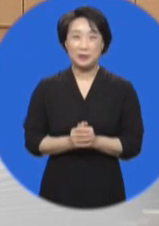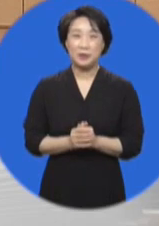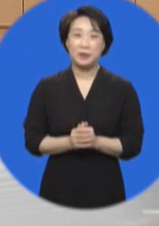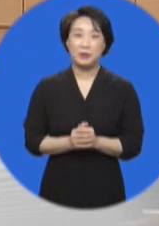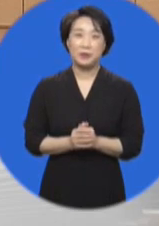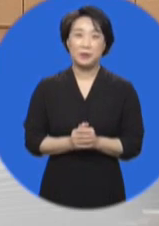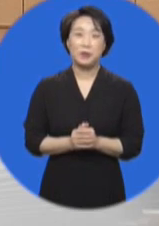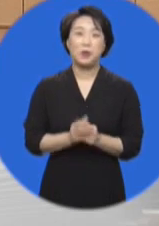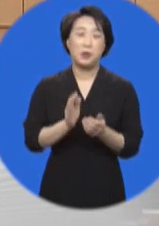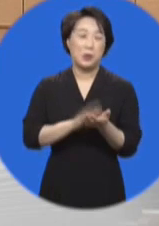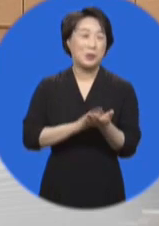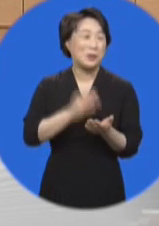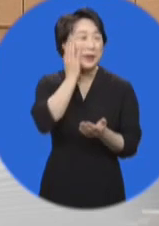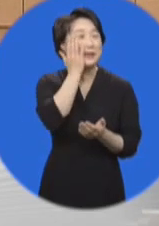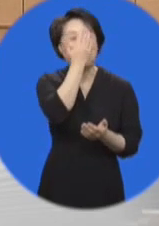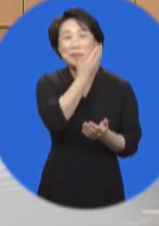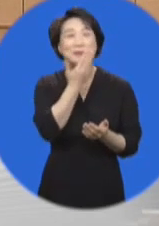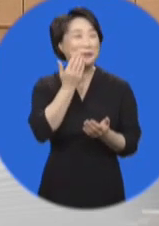화장품이요.